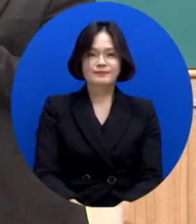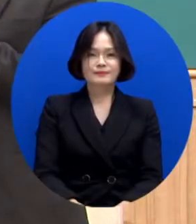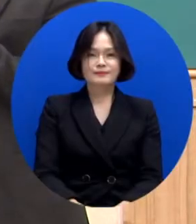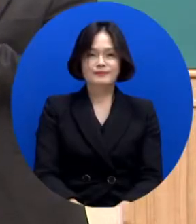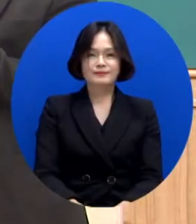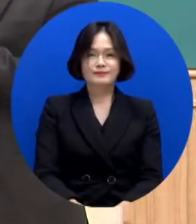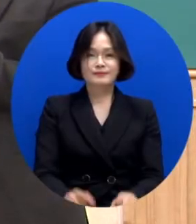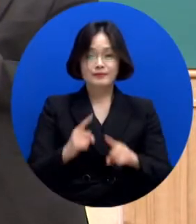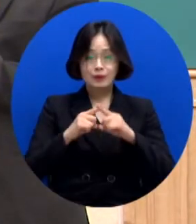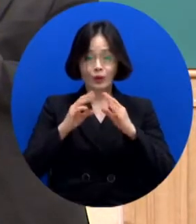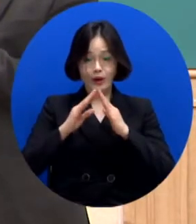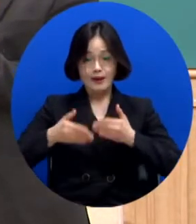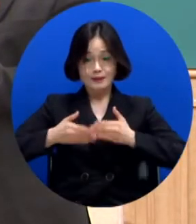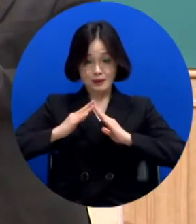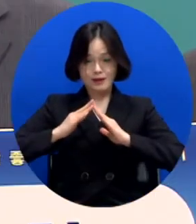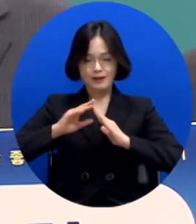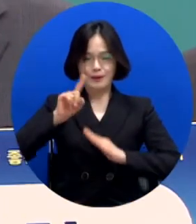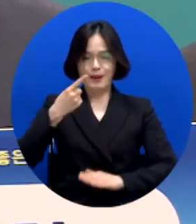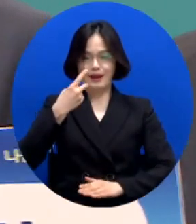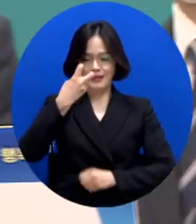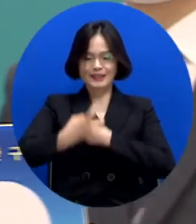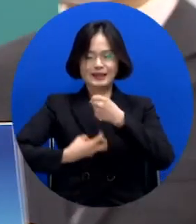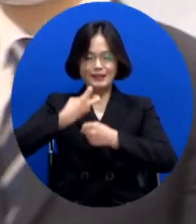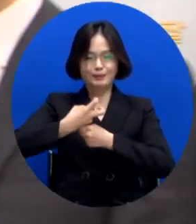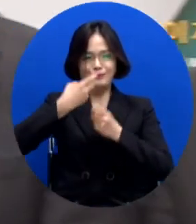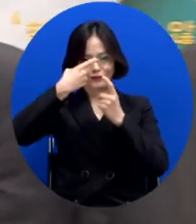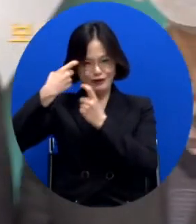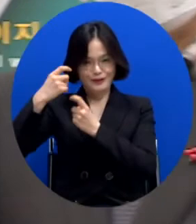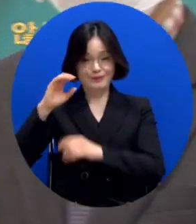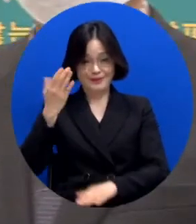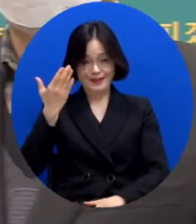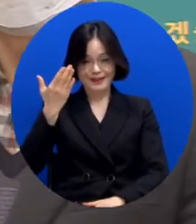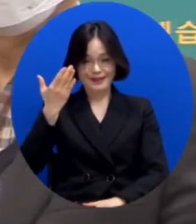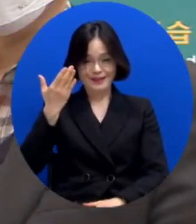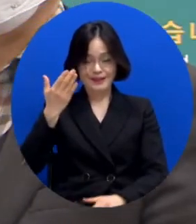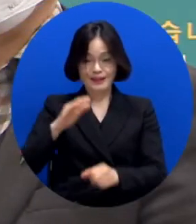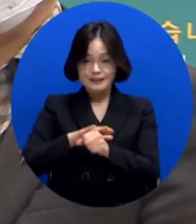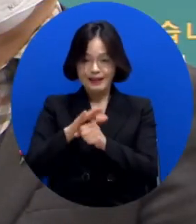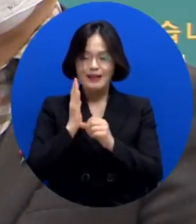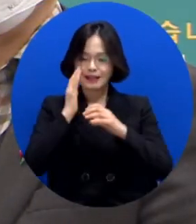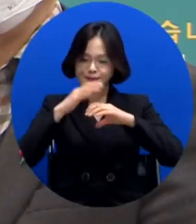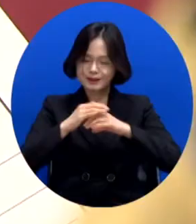올해로 설립 120주년을 맞은 구미상모교회는 이외에도 사랑의 김치